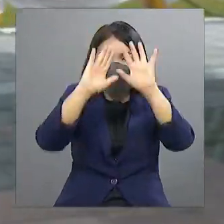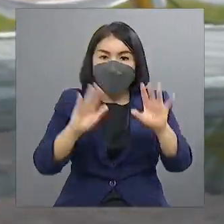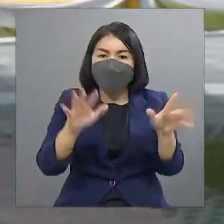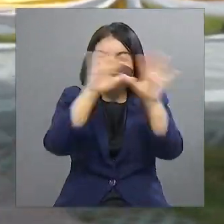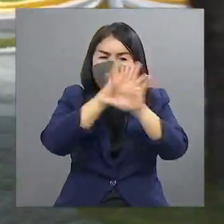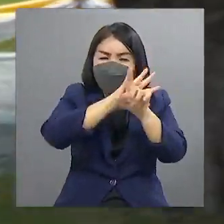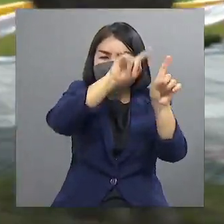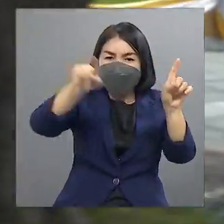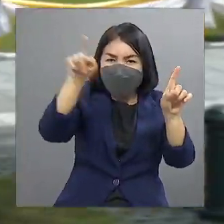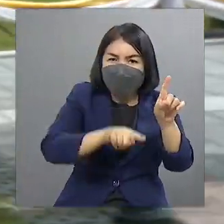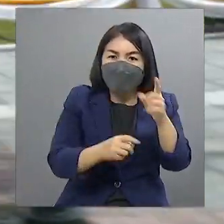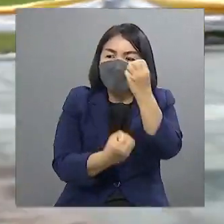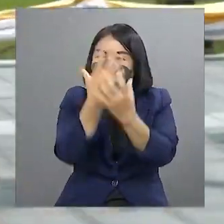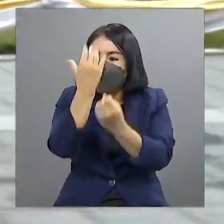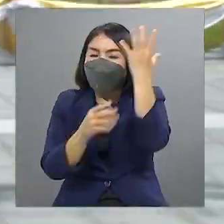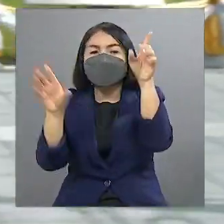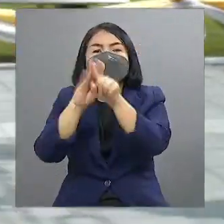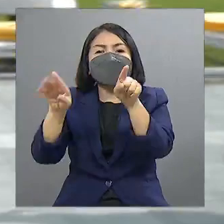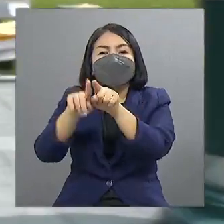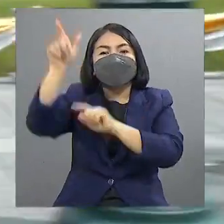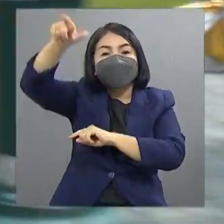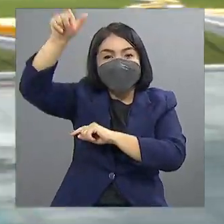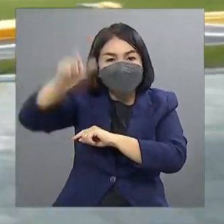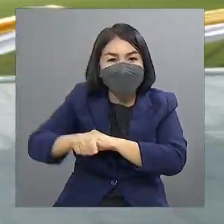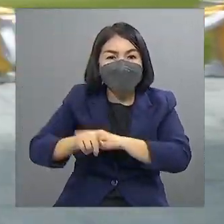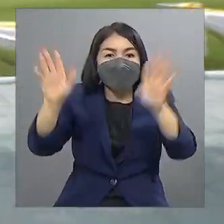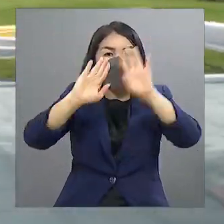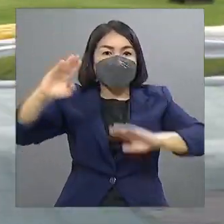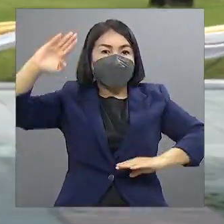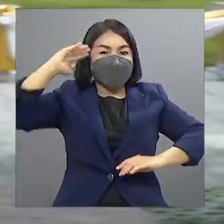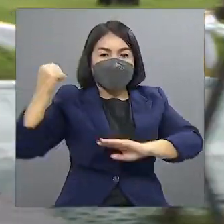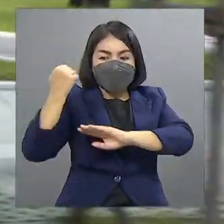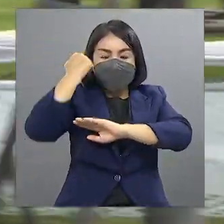องรื่นรมย์อย่างฝรั่งเศสป้อมปราการก็ต้องแข็งแกร่งดุจโรมัน